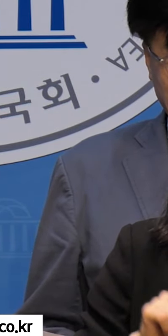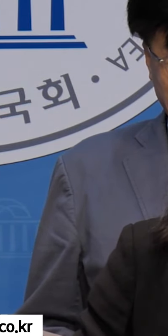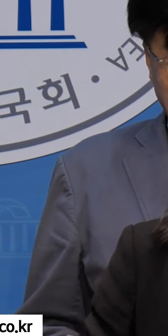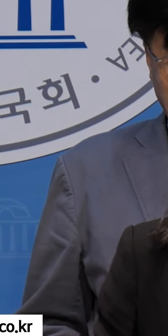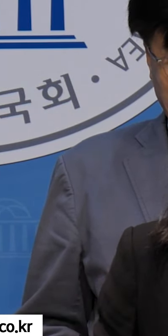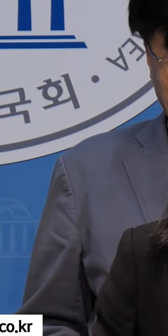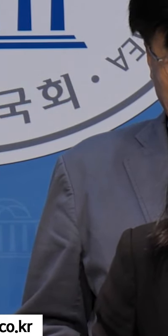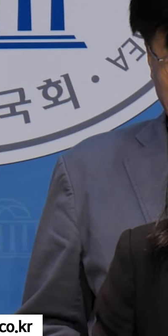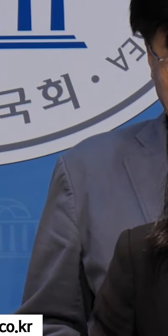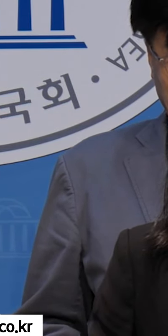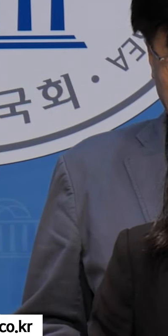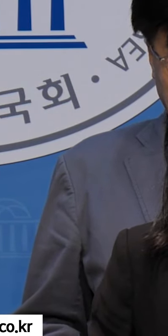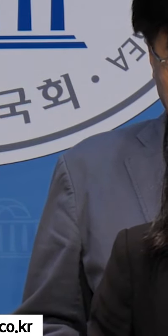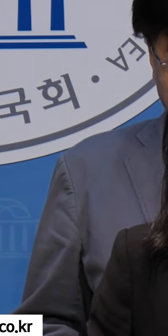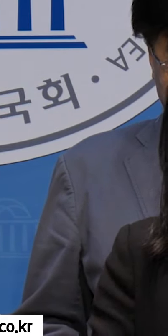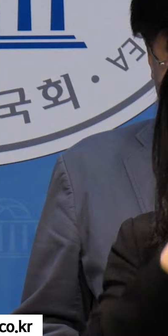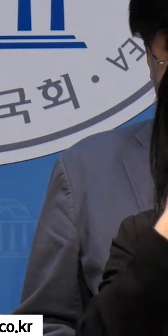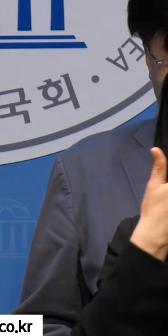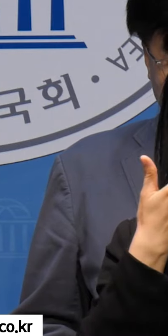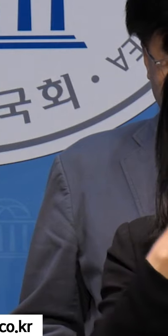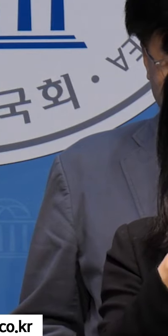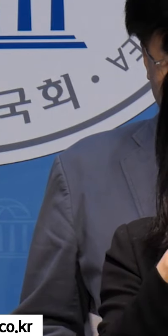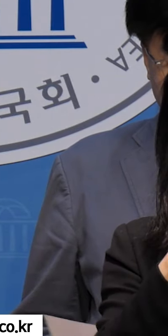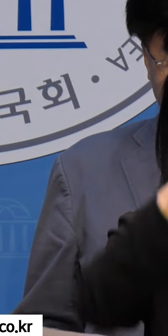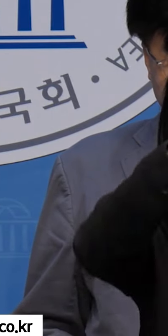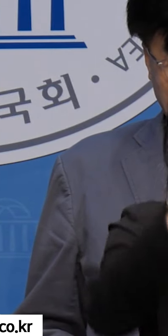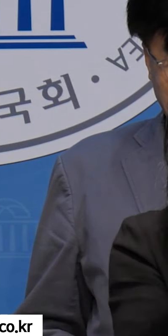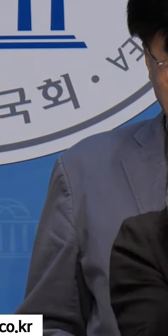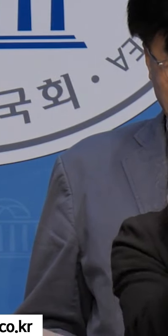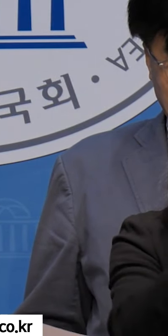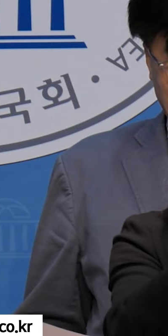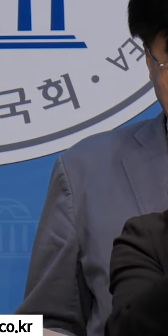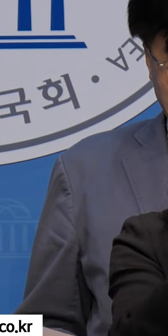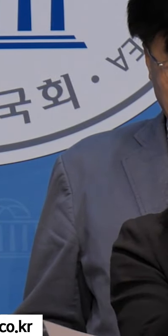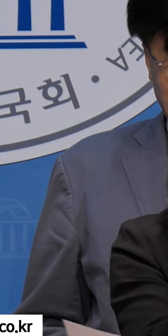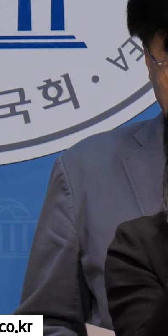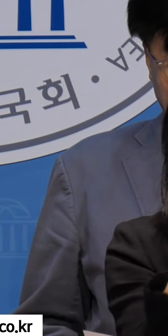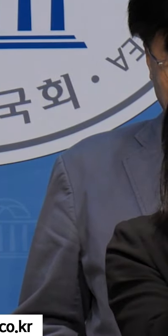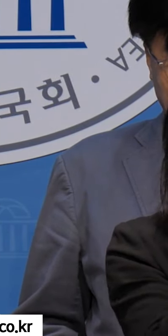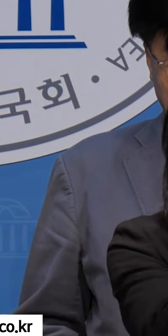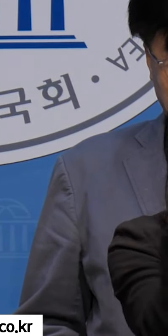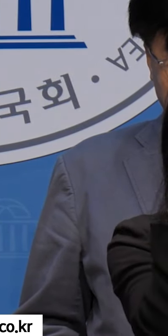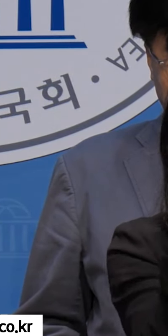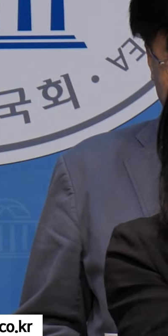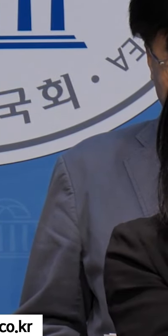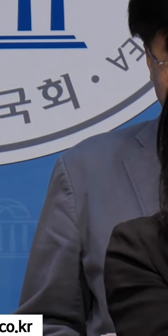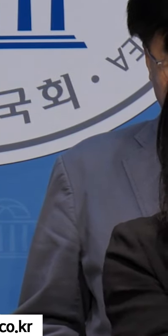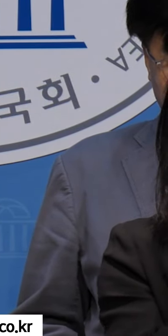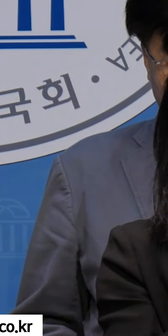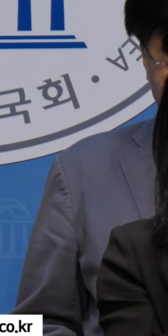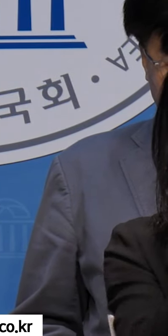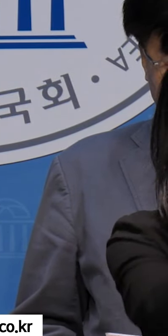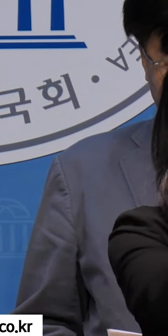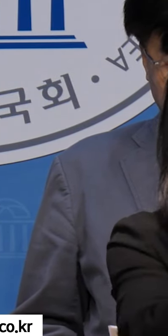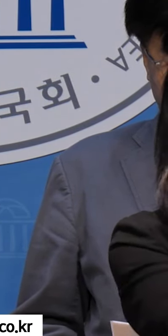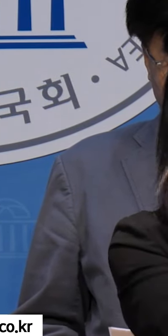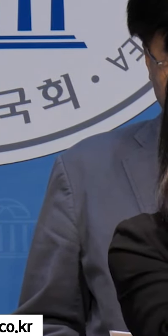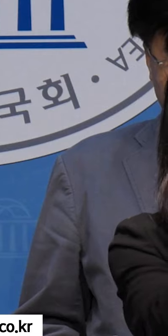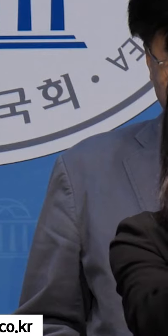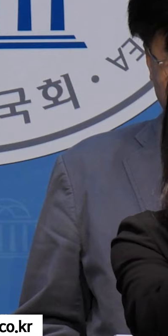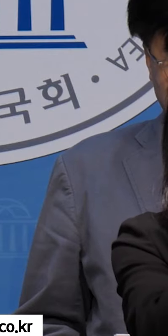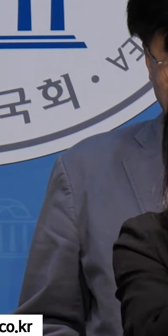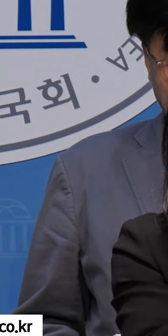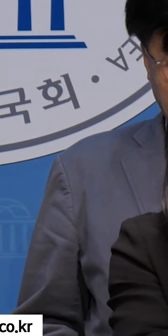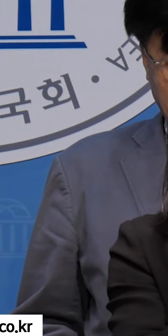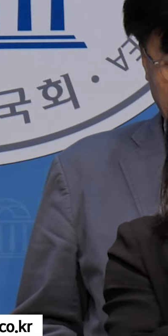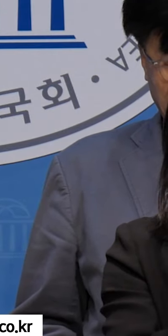있습니다. 영국의 데이비드 콜먼이라는 유명한 인구학자는 이미 2006년, 지금부터 거의 20년 전입니다.